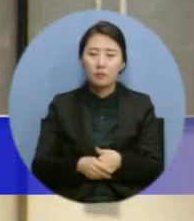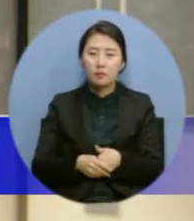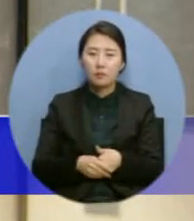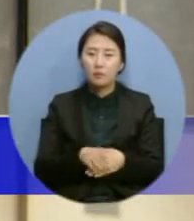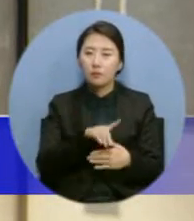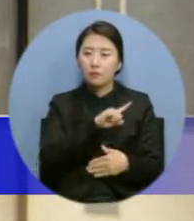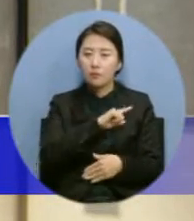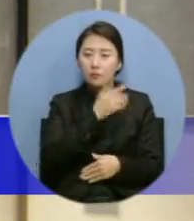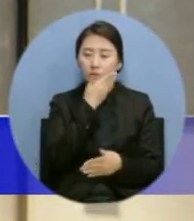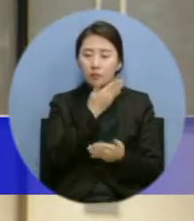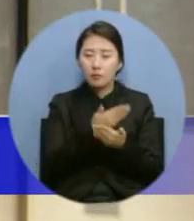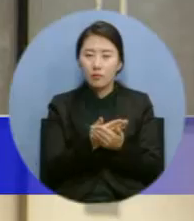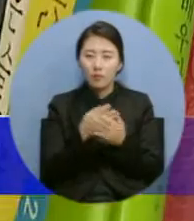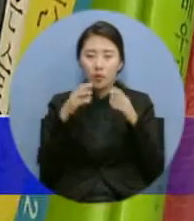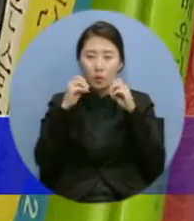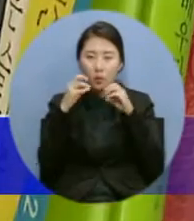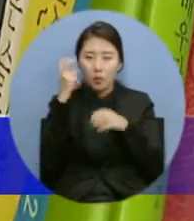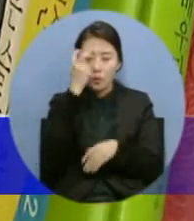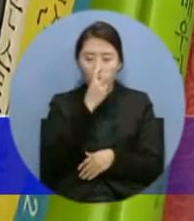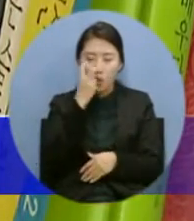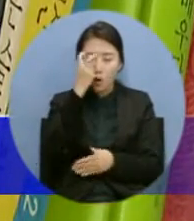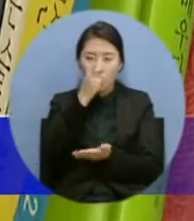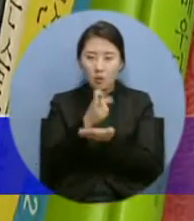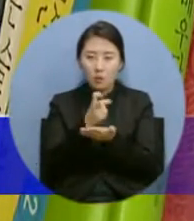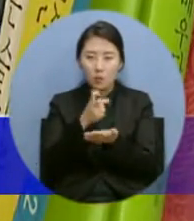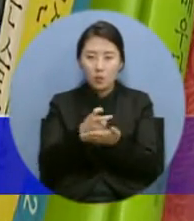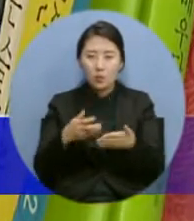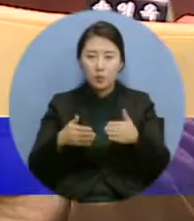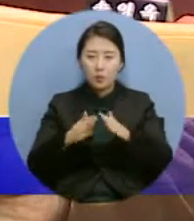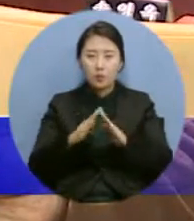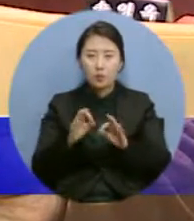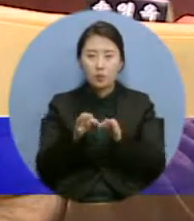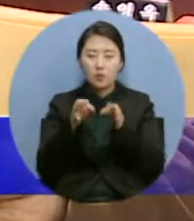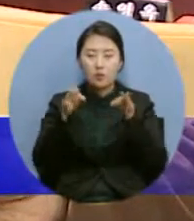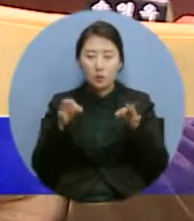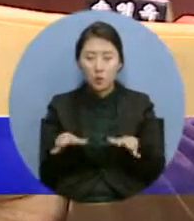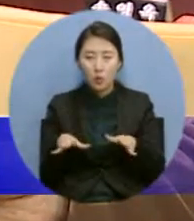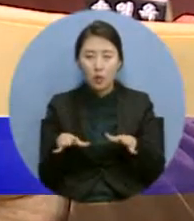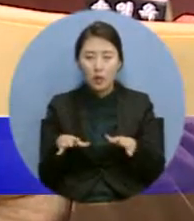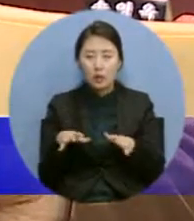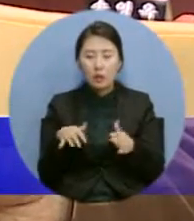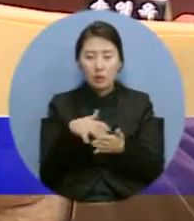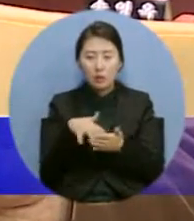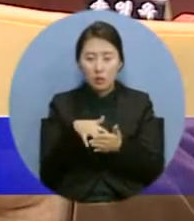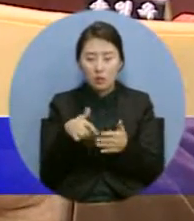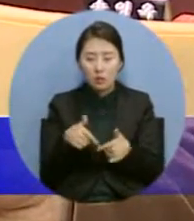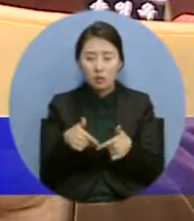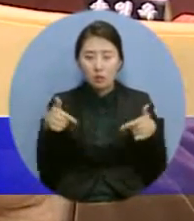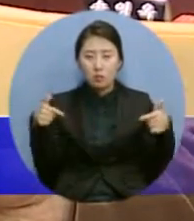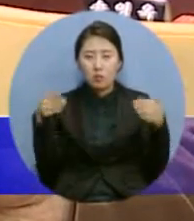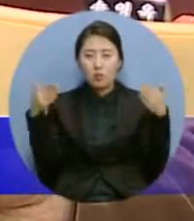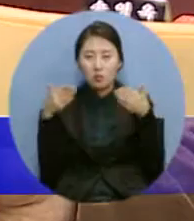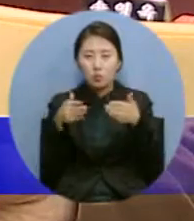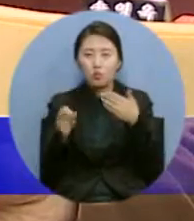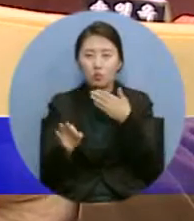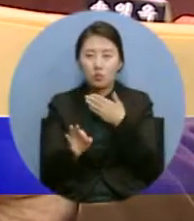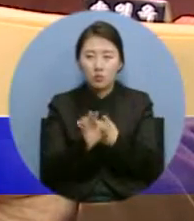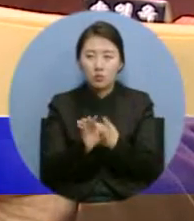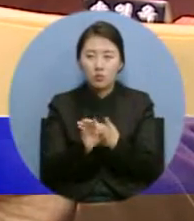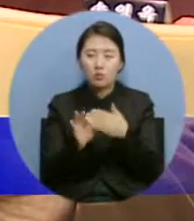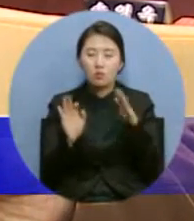가장 중요한 거는 좀 통합적인 관리 체계를 갖추는 것 같습니다. 그동안에는 양적인 확대들에 좀 집중을 해왔던 것